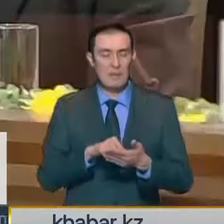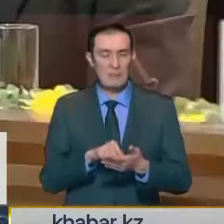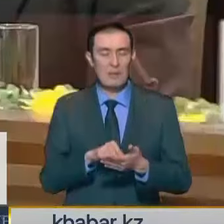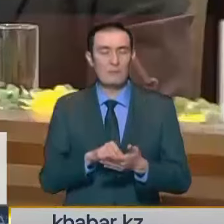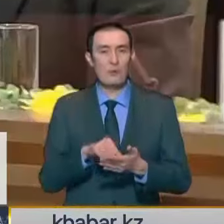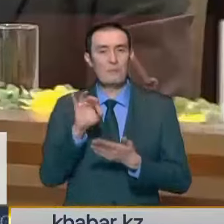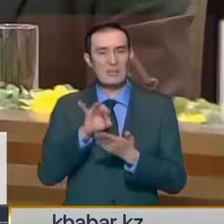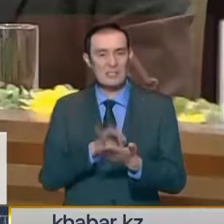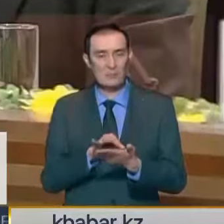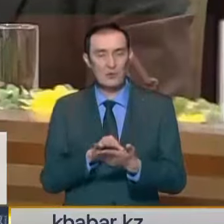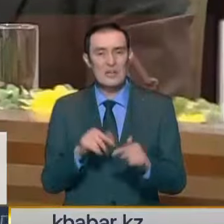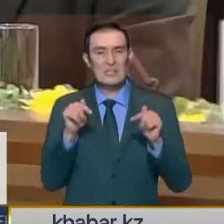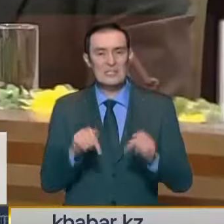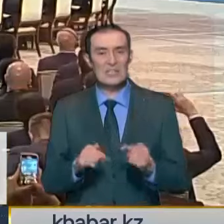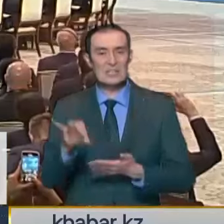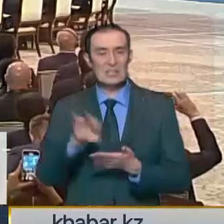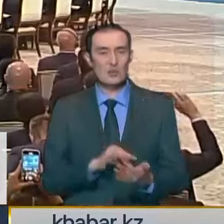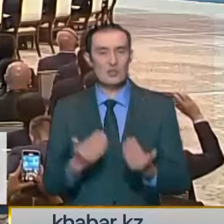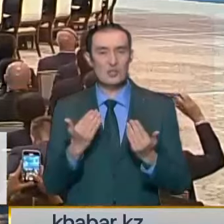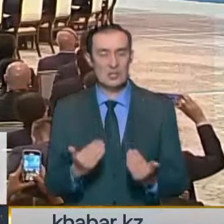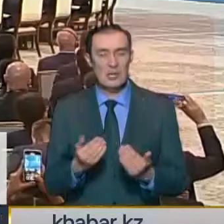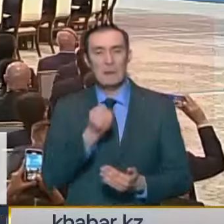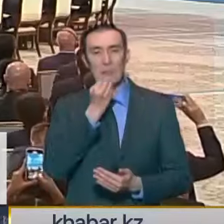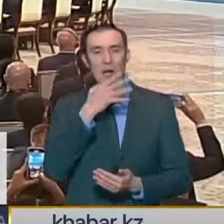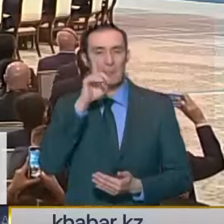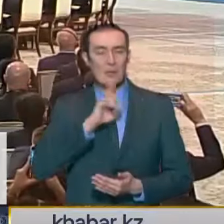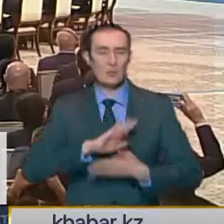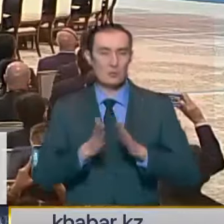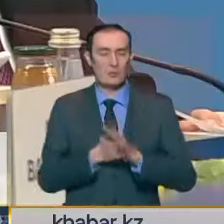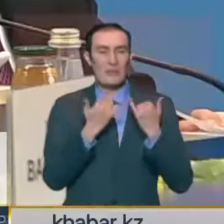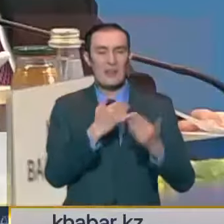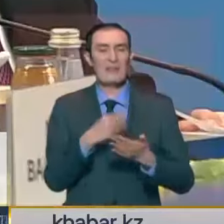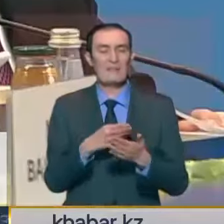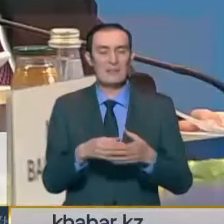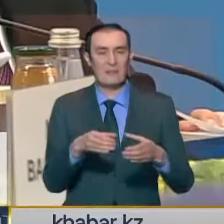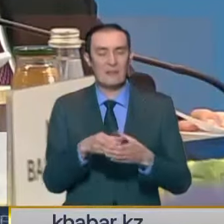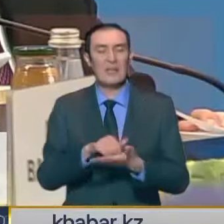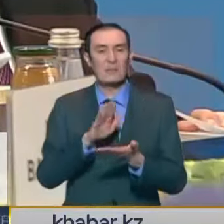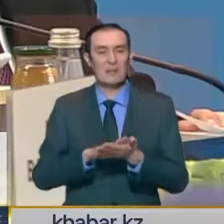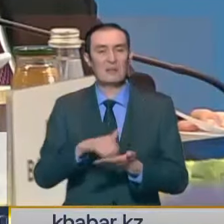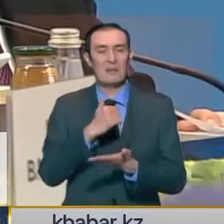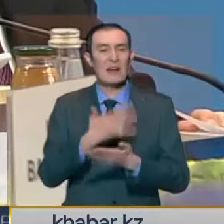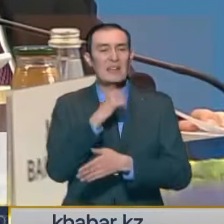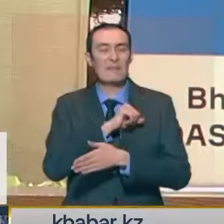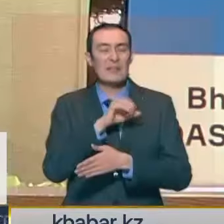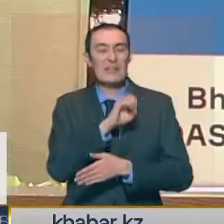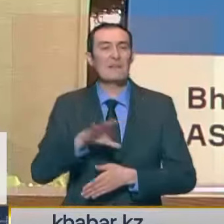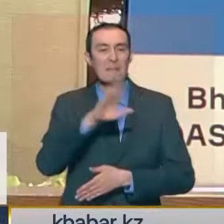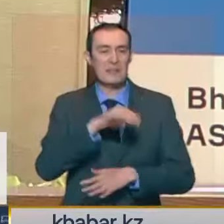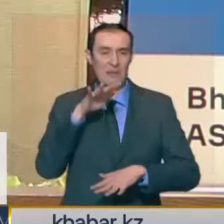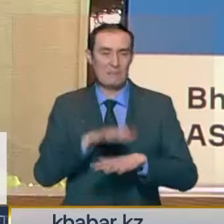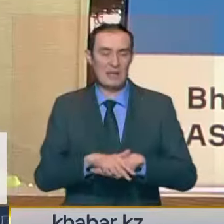следуя принципу Здесь и сейчас благоприятную экосистему для инвесторов отметила и глава Европейского Банка